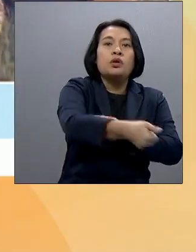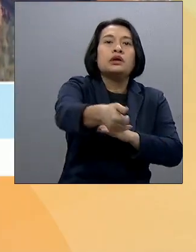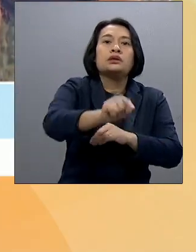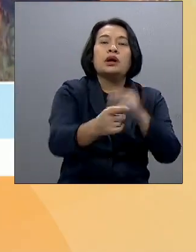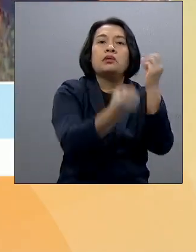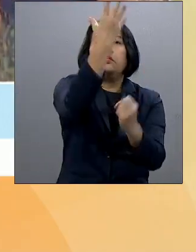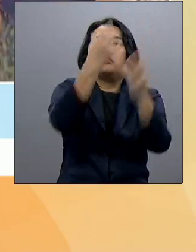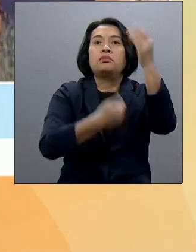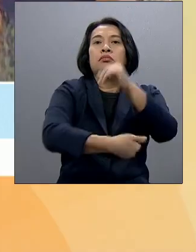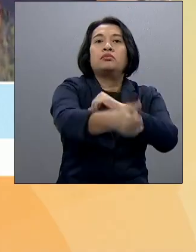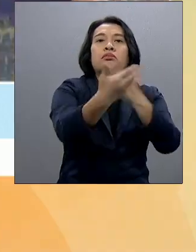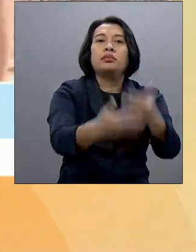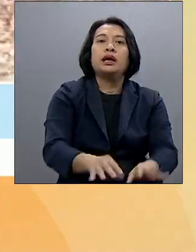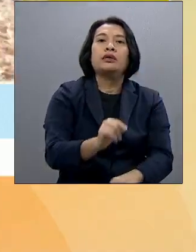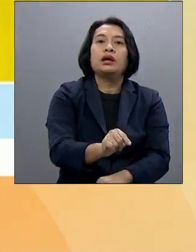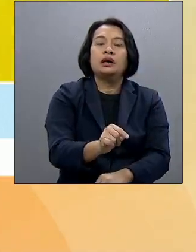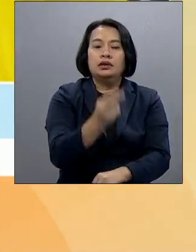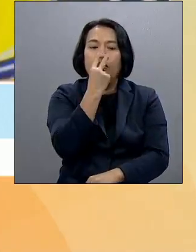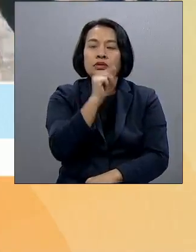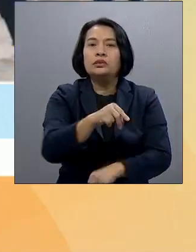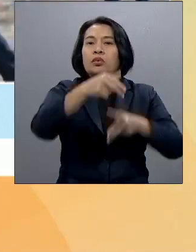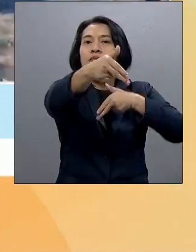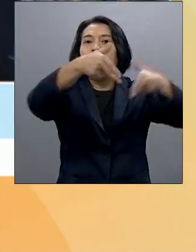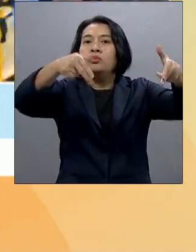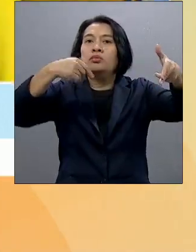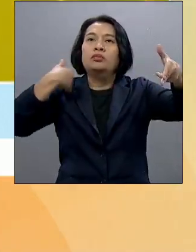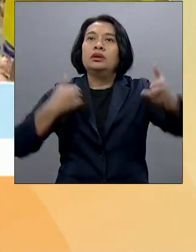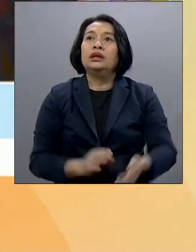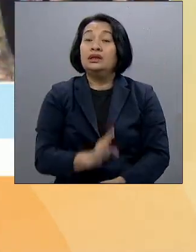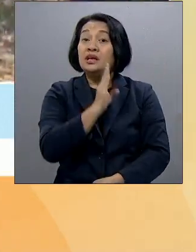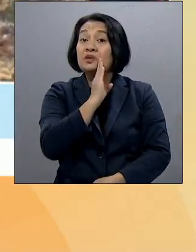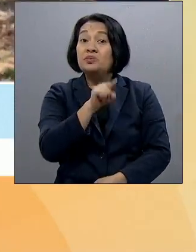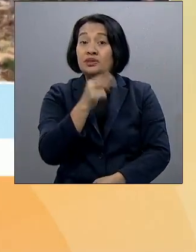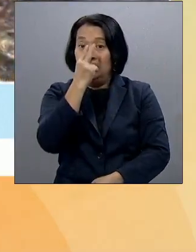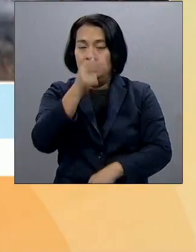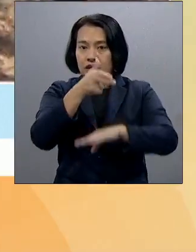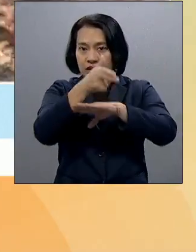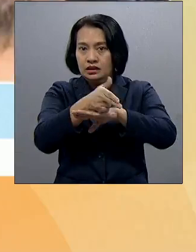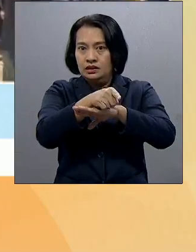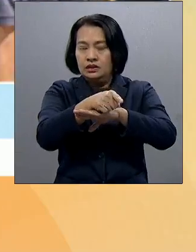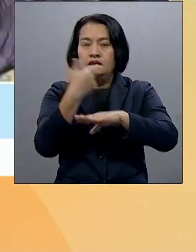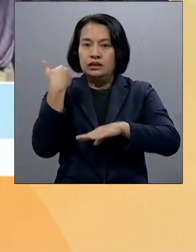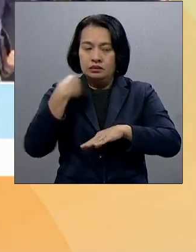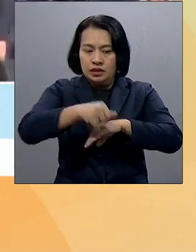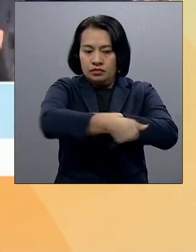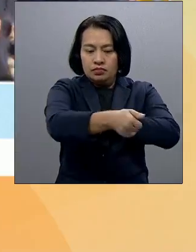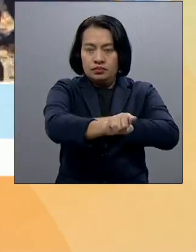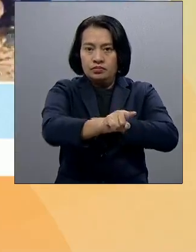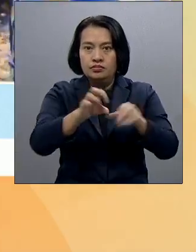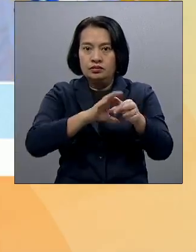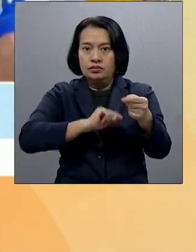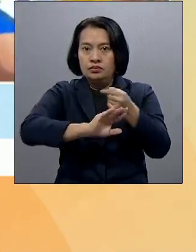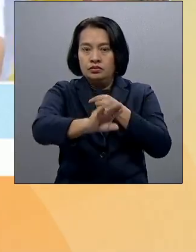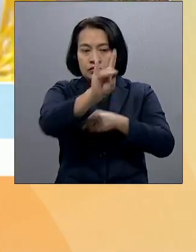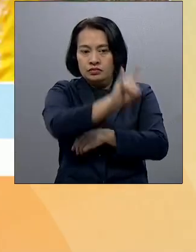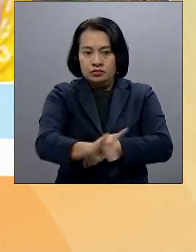าก็มีวิธีการตรวจสอบครับ ค่ะค่ะเอาล่ะก ็ถ้าเอาไปดูกล้องที่จับตามแนวเส้นทางเดินของสัตว์